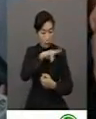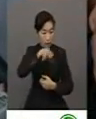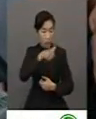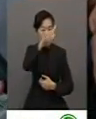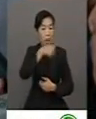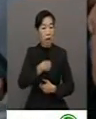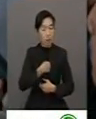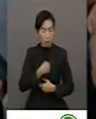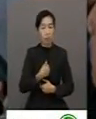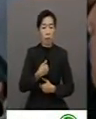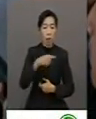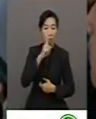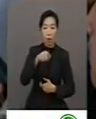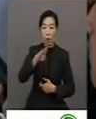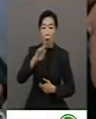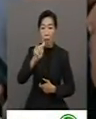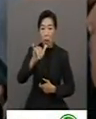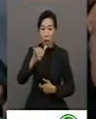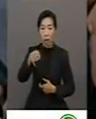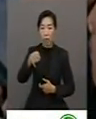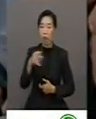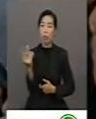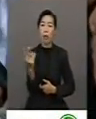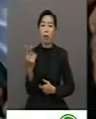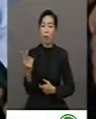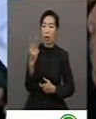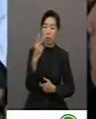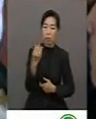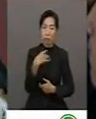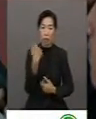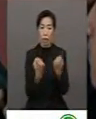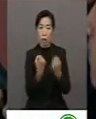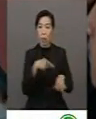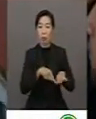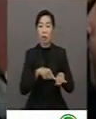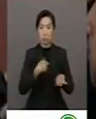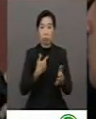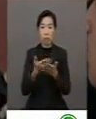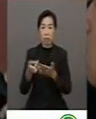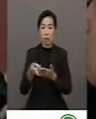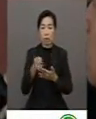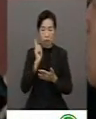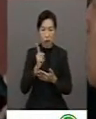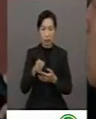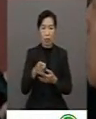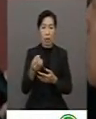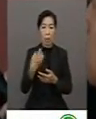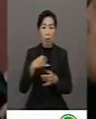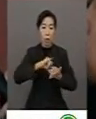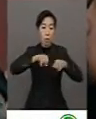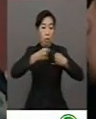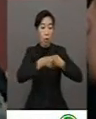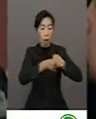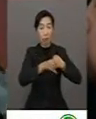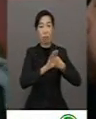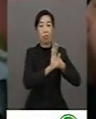2-3 คันแล้วแล้วเขาก็มาซื้อคันนี้อาจจะเป็นคนแนะนำมากกว่าว่ามีรถไปดึงรถจากเจ้าของเพราะเจ้าของก็เชื่อในเครดิต